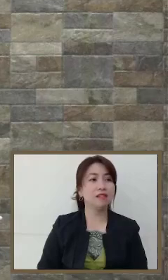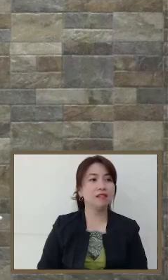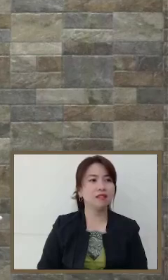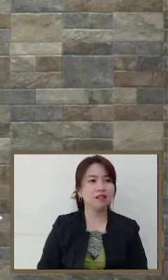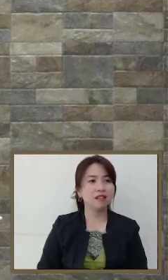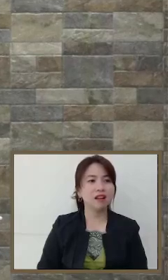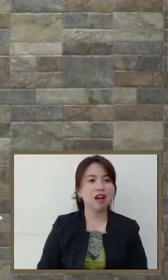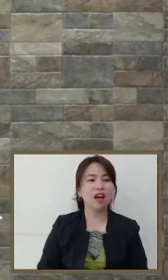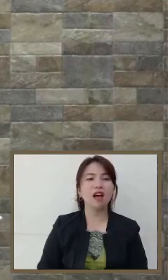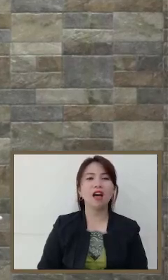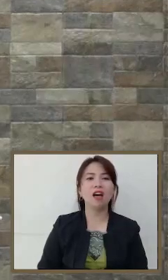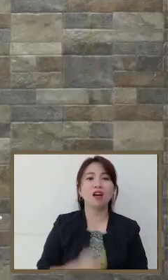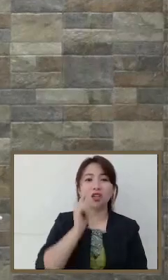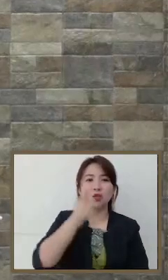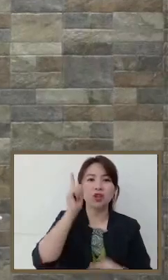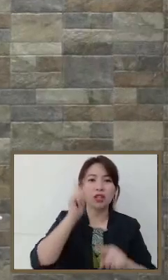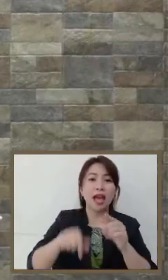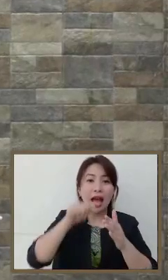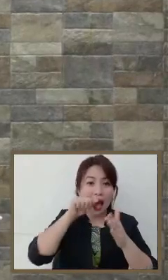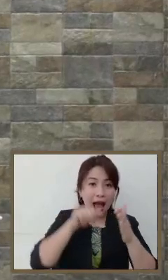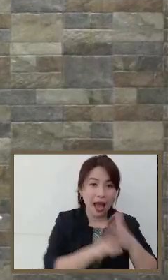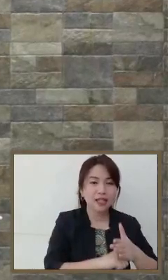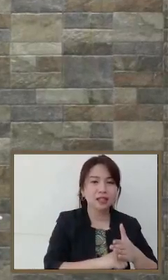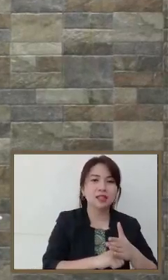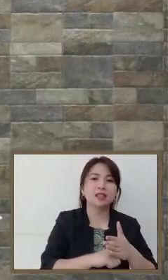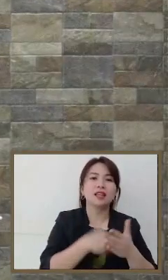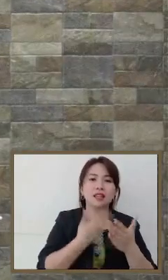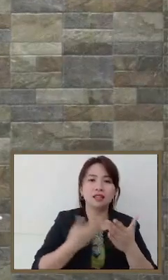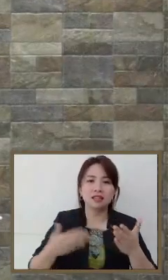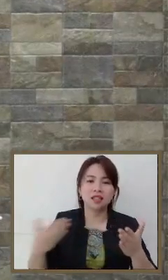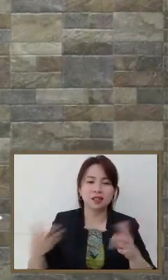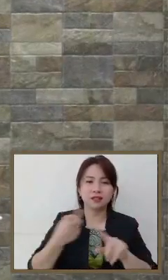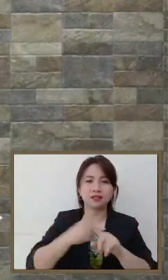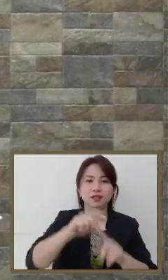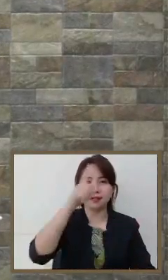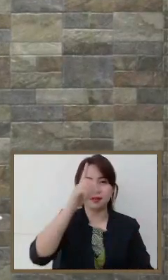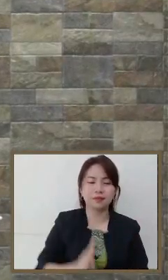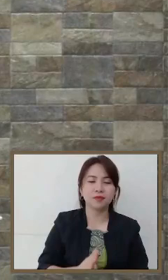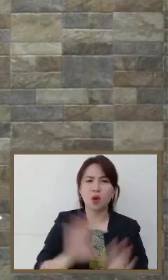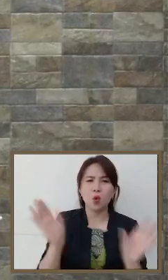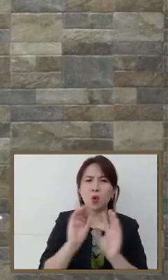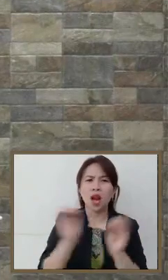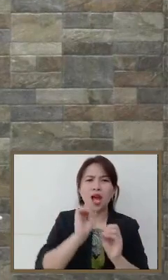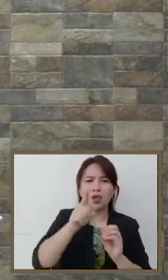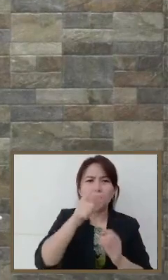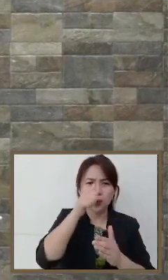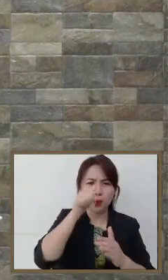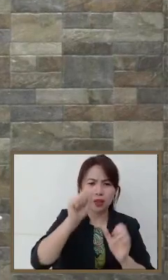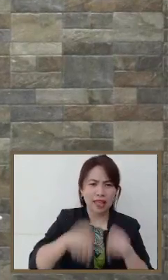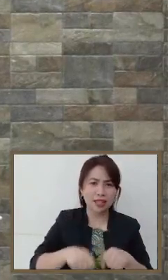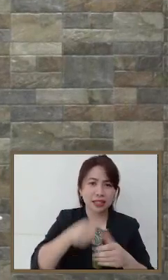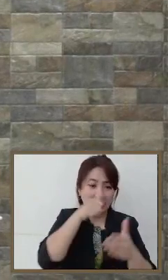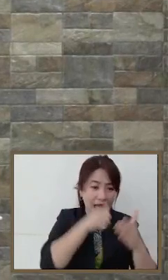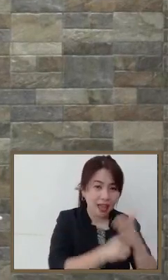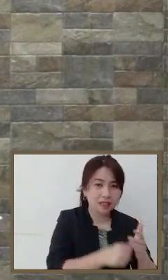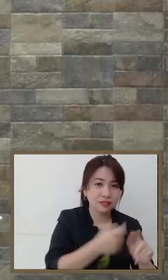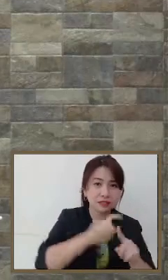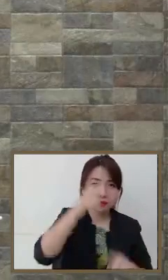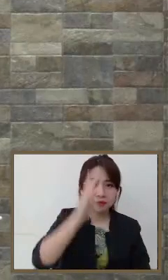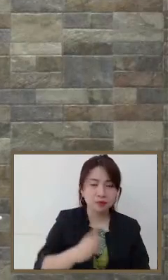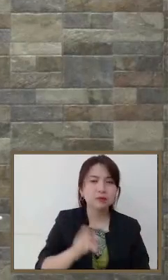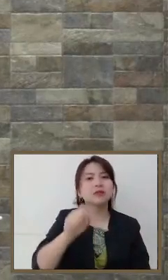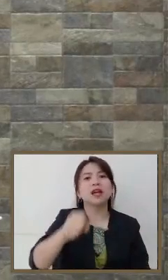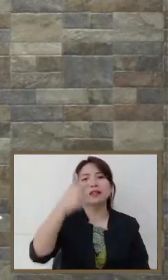God you cannot hide anything from God wala kang pwedeng itago sa Diyos Alam ng Diyos ang lahat sa